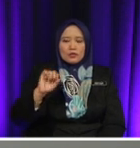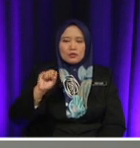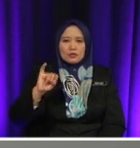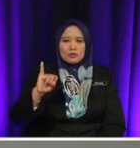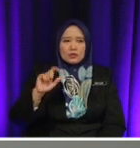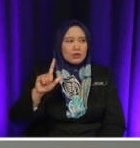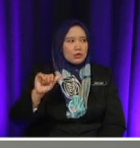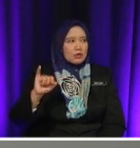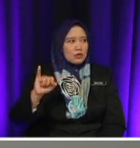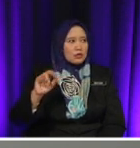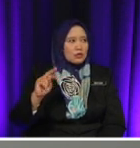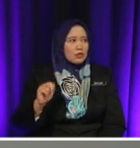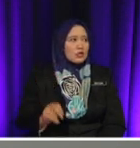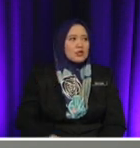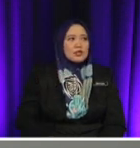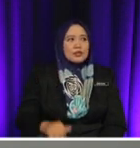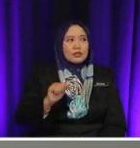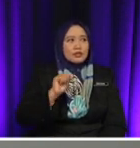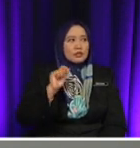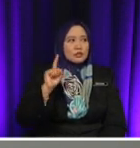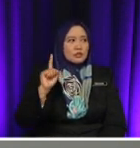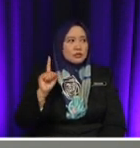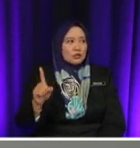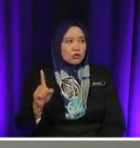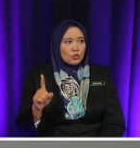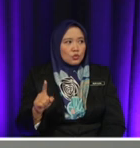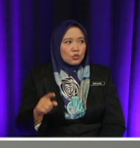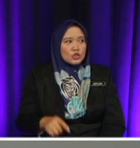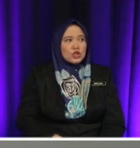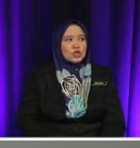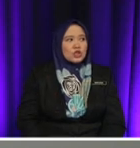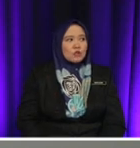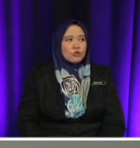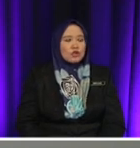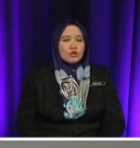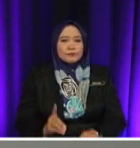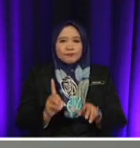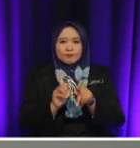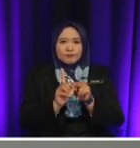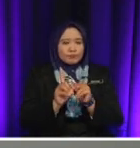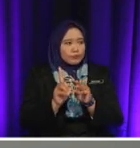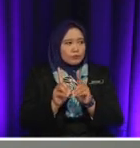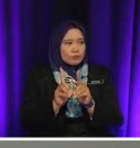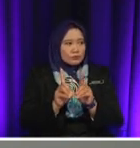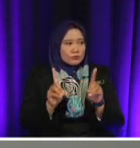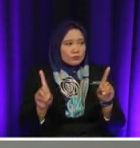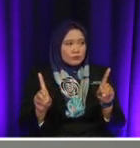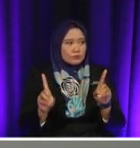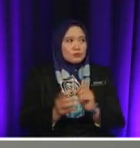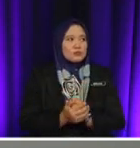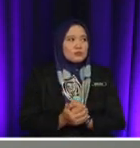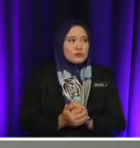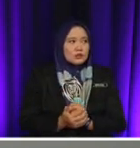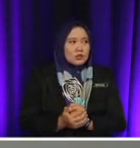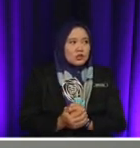A3 adalah S 1.8 okey berdasarkan eksperimen ini Nyatakan satu definisi secara operasi bagi